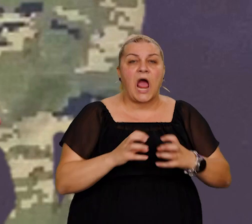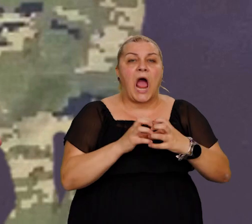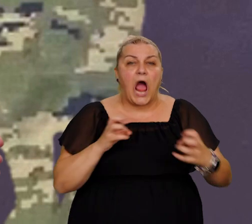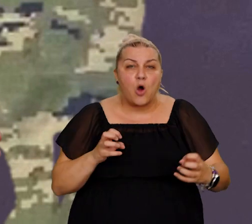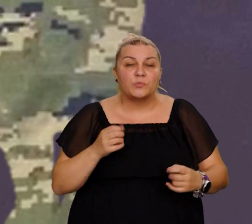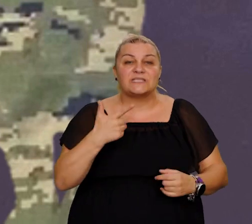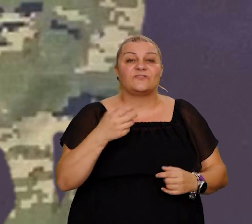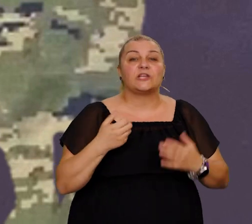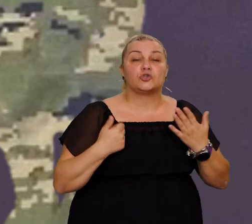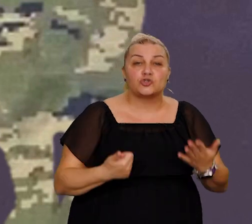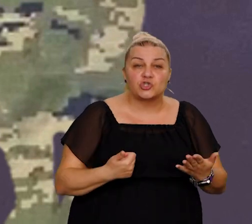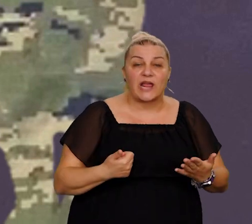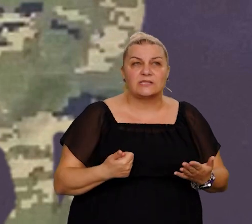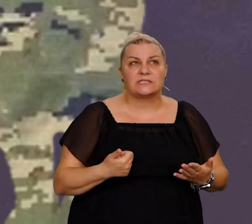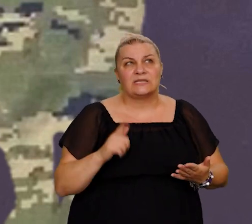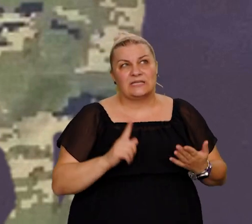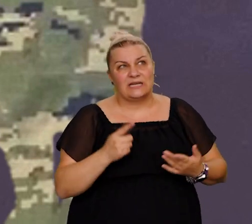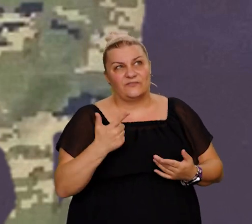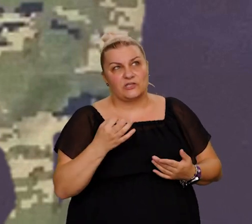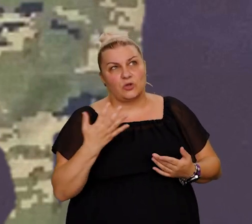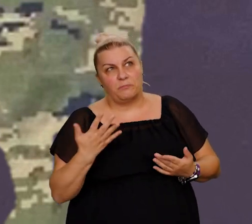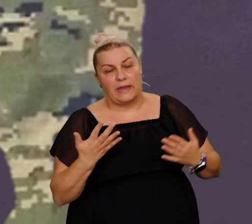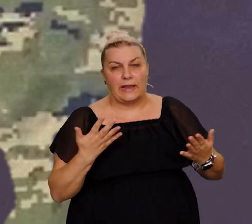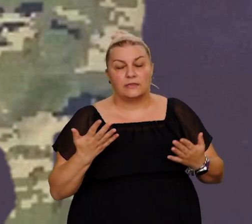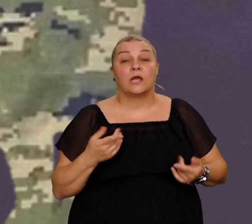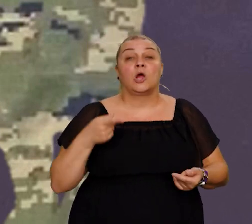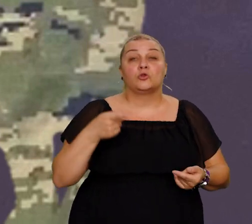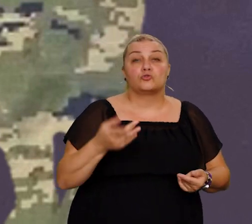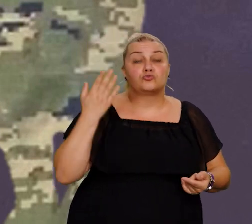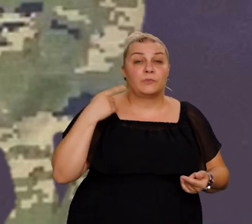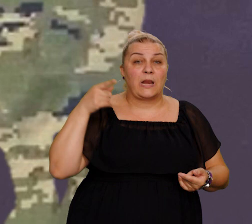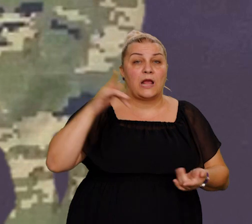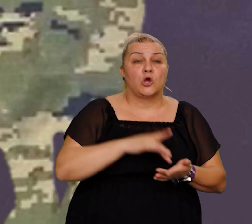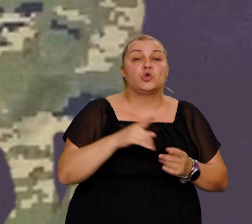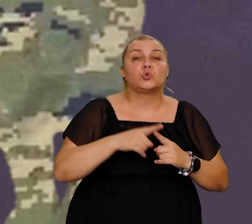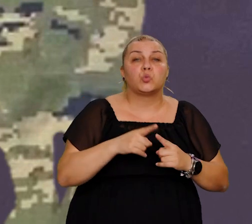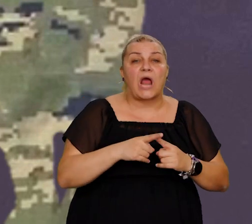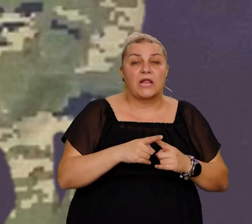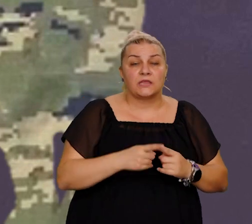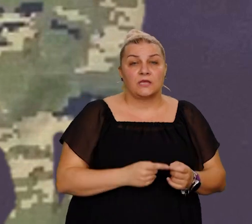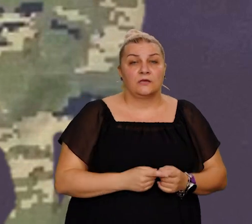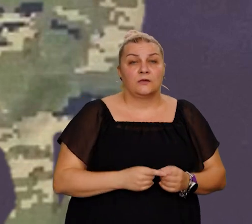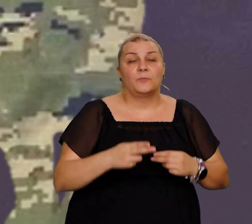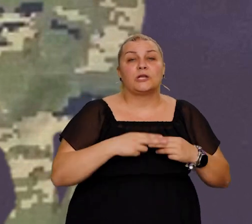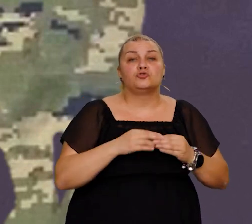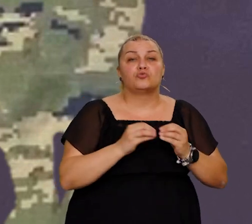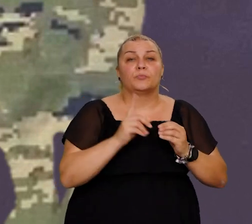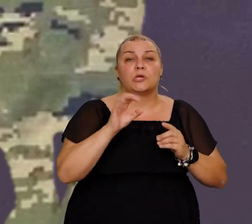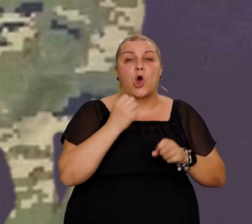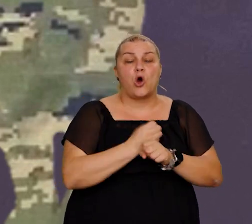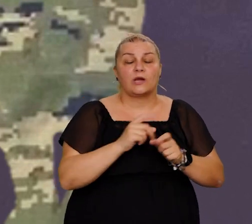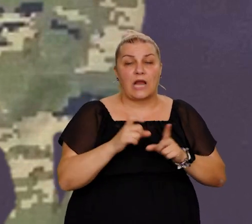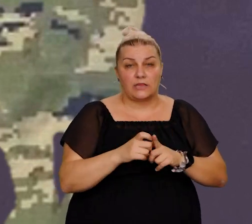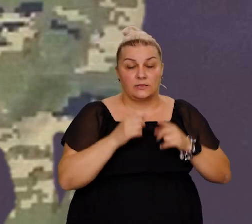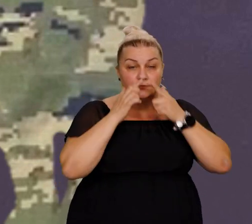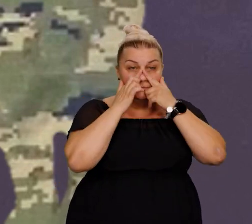haubice 206 mm ili 205, koje su bile u Turnju, bazirane kod Biograda.